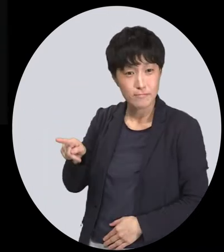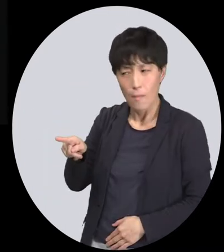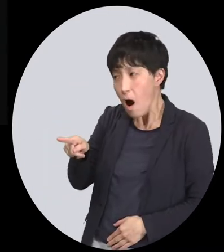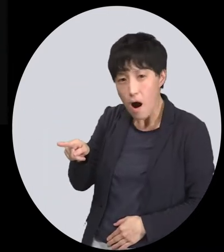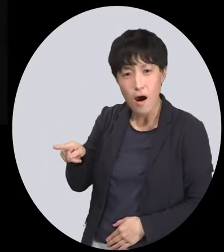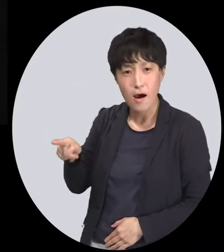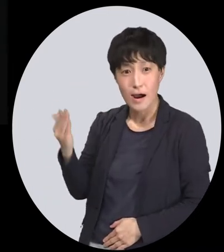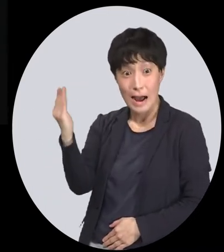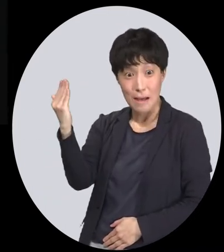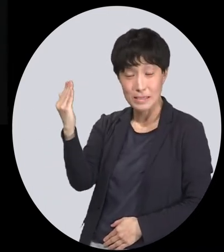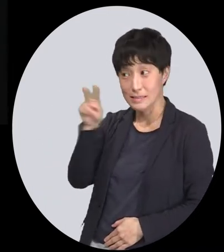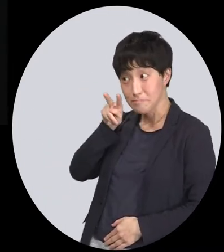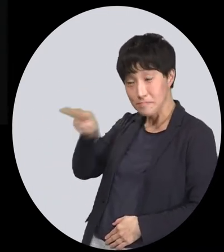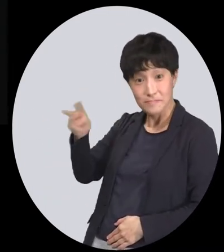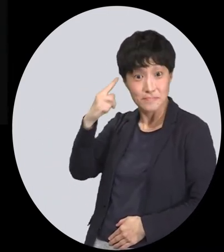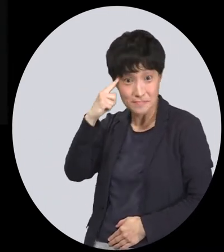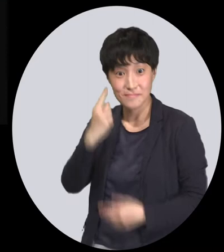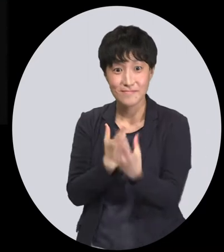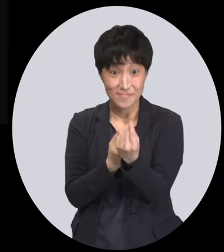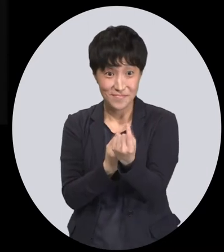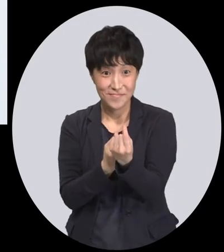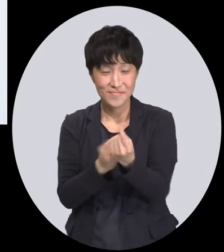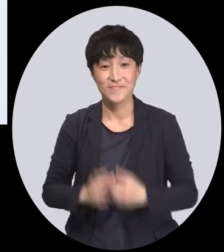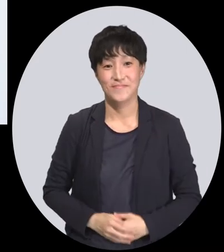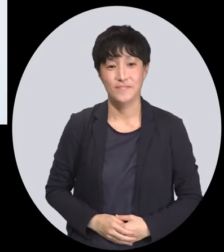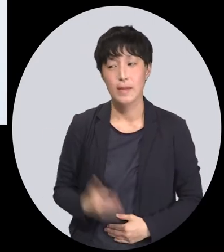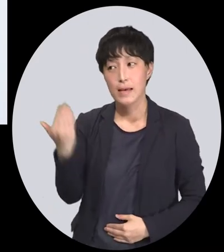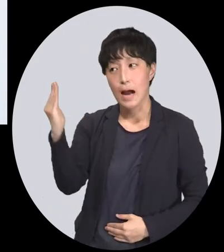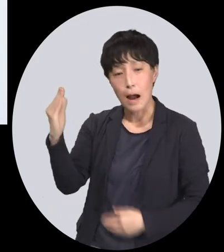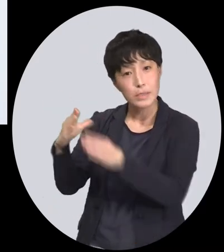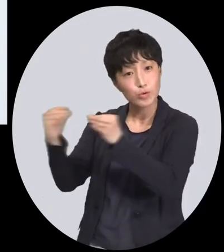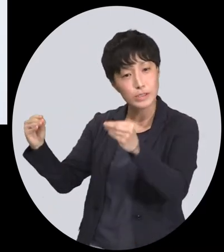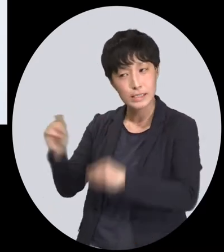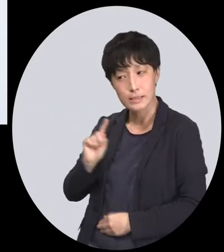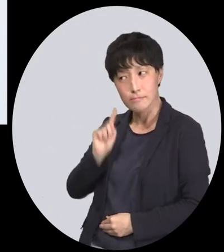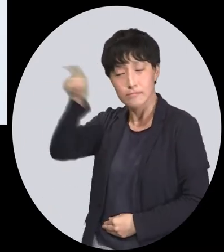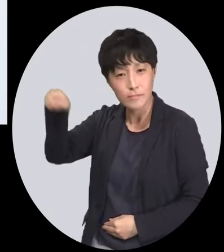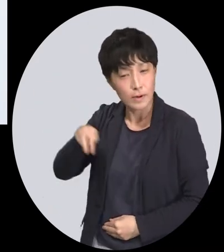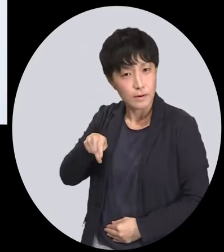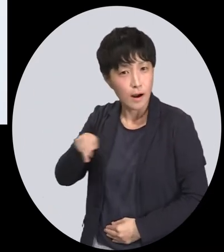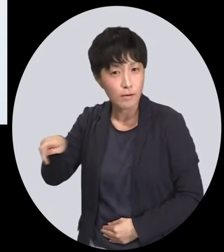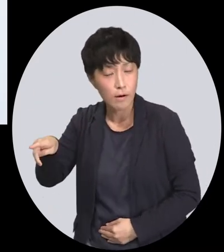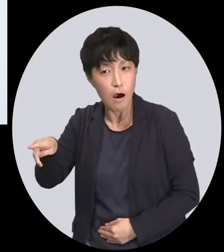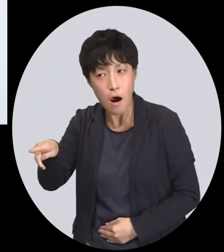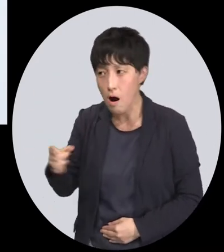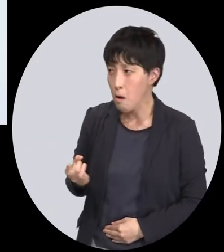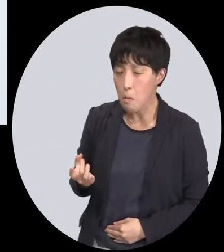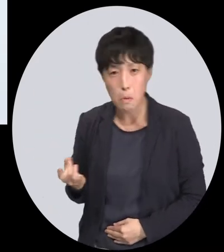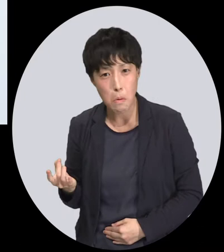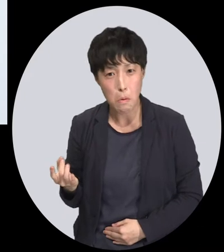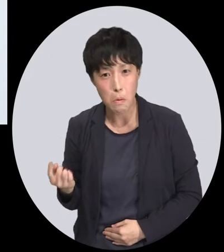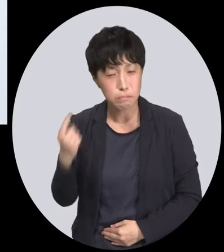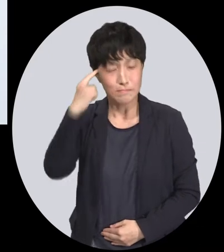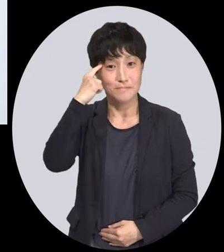ちょっとこう姿見というか鏡みたいに見えませんか鏡の国に入っていくような感じで迷宮世界に入っていくとこう